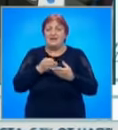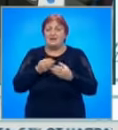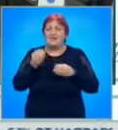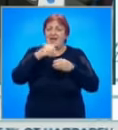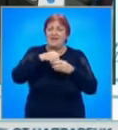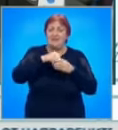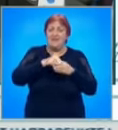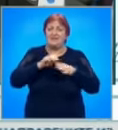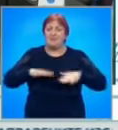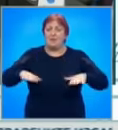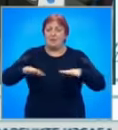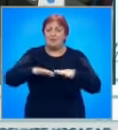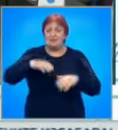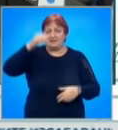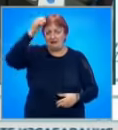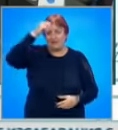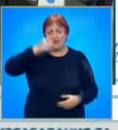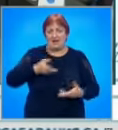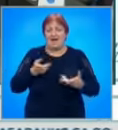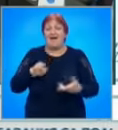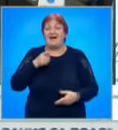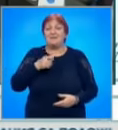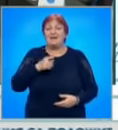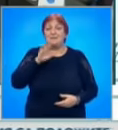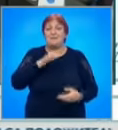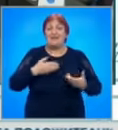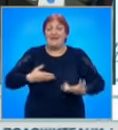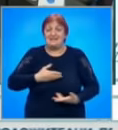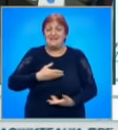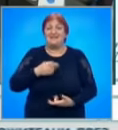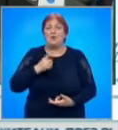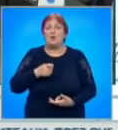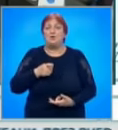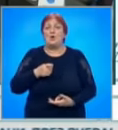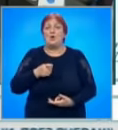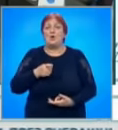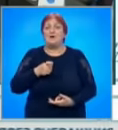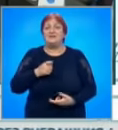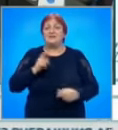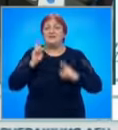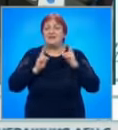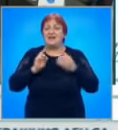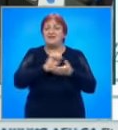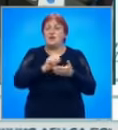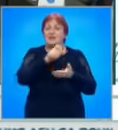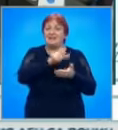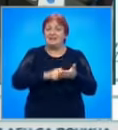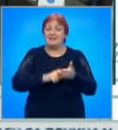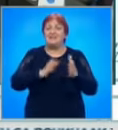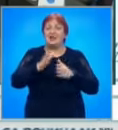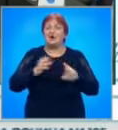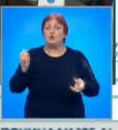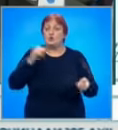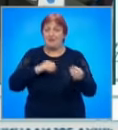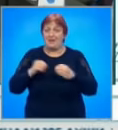на преговорната позиция на България, а именно тези пет искания, които са съгласно декларацията на Народното